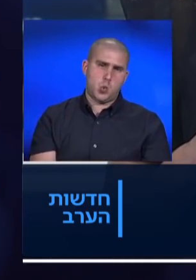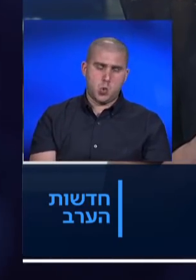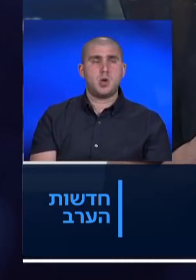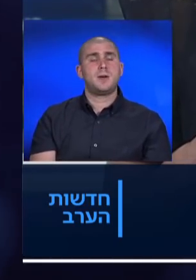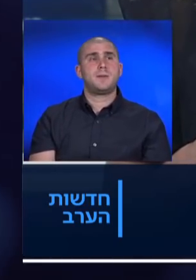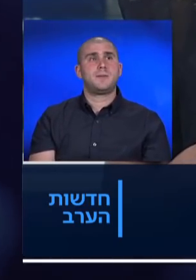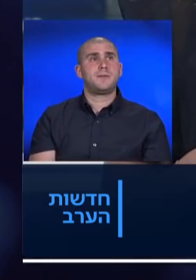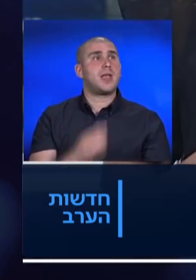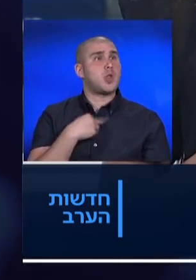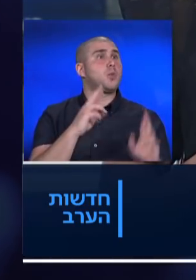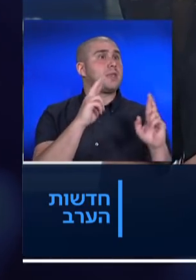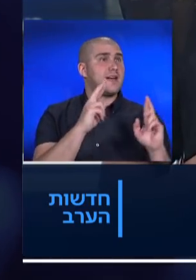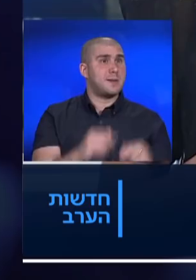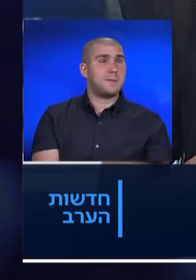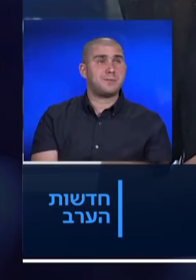שנקרא,